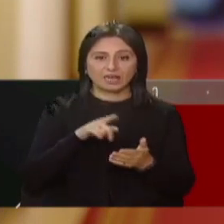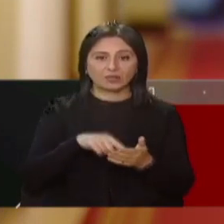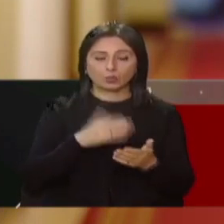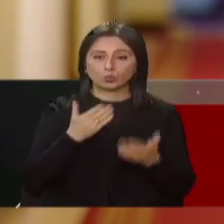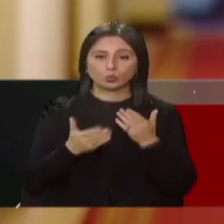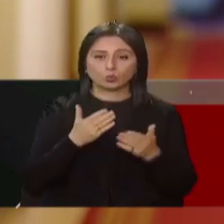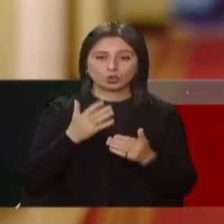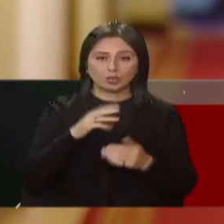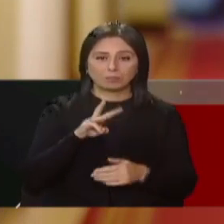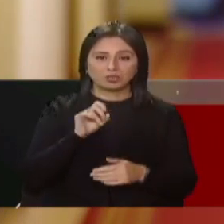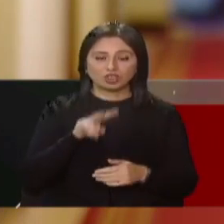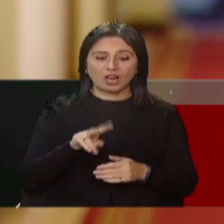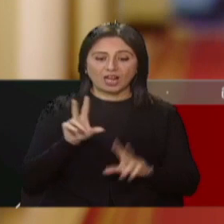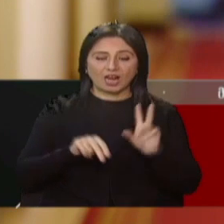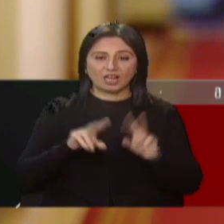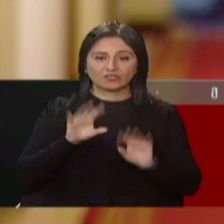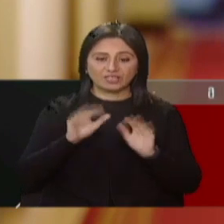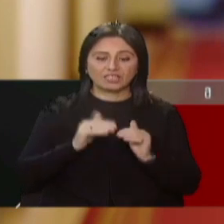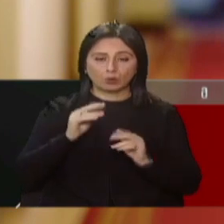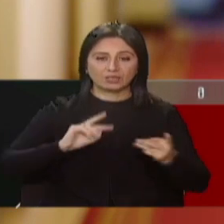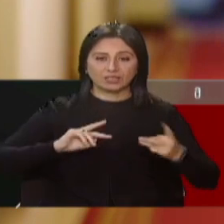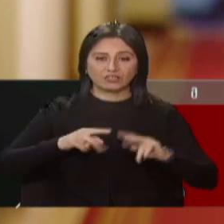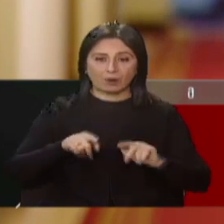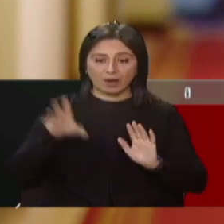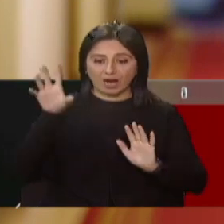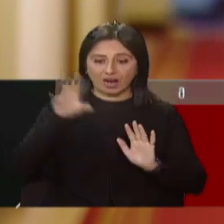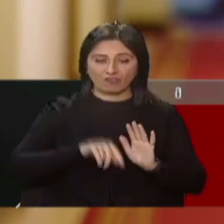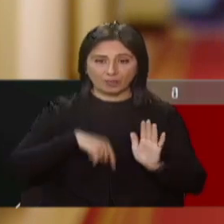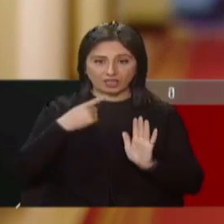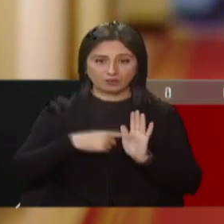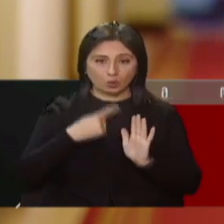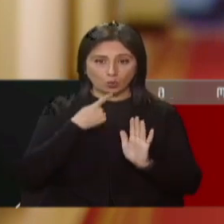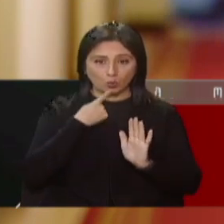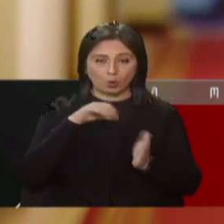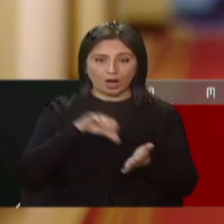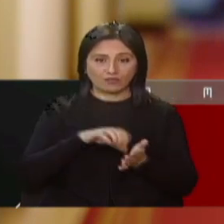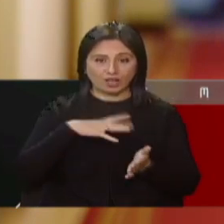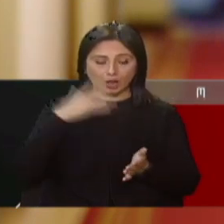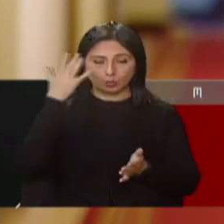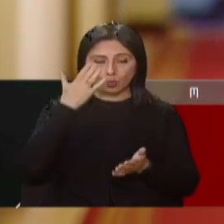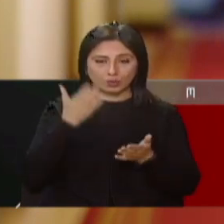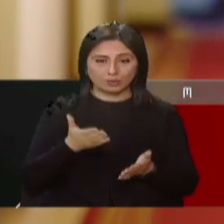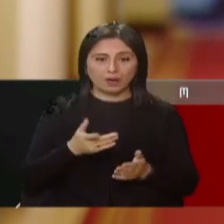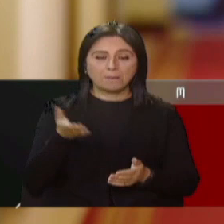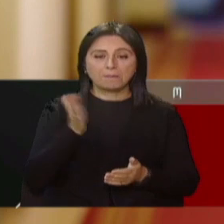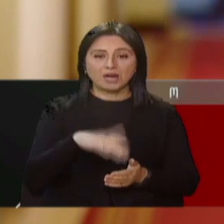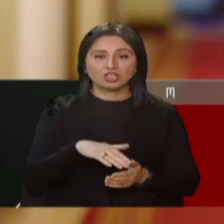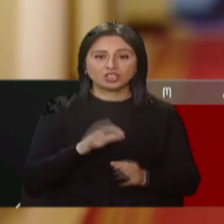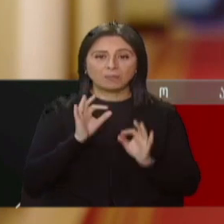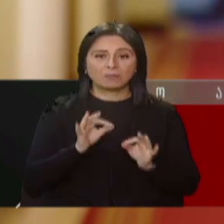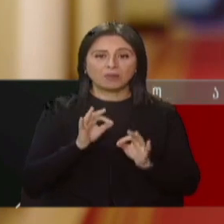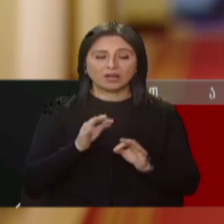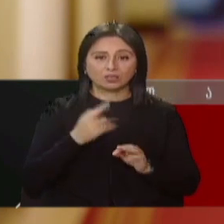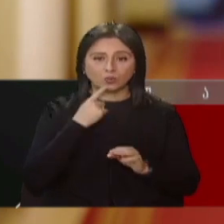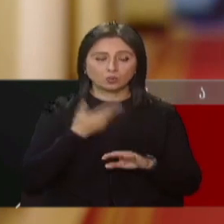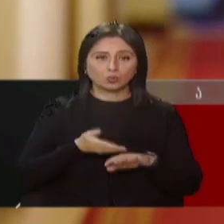თუ შარმიშელის გათვალისწინებული საკონსტიტუციო ცვლილება, ამას ყველაფერს კითხვის ნიშნის ქვეშ აყენებს ქართული ოცნება. მაშინ მართლა